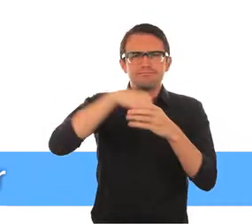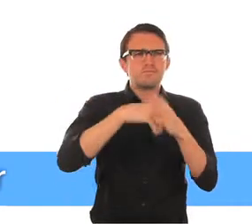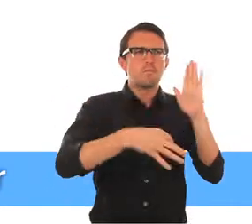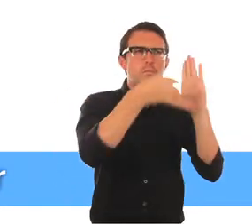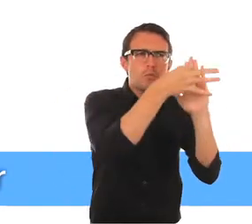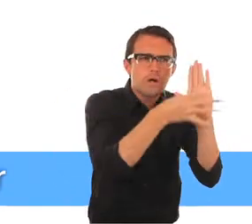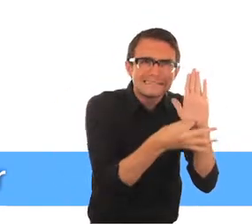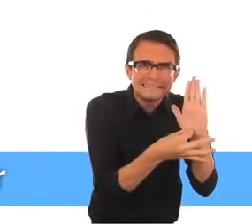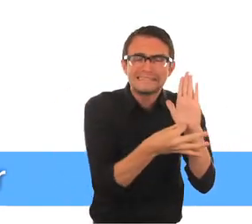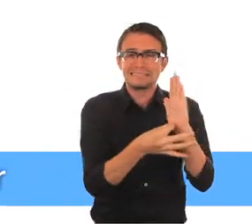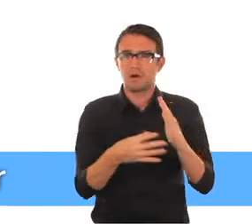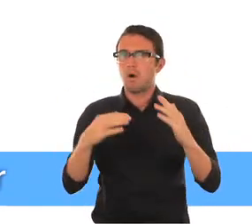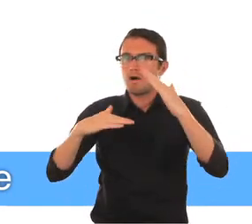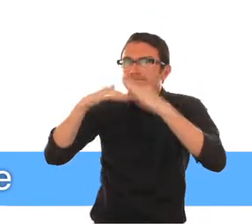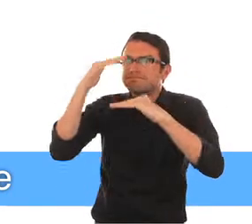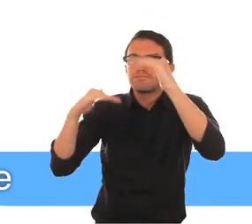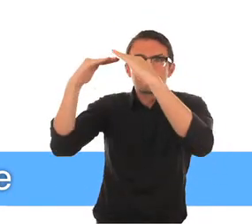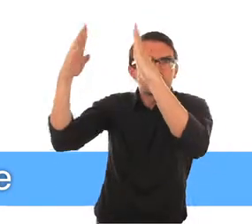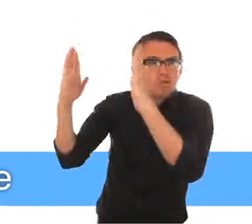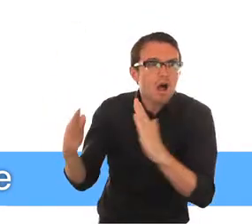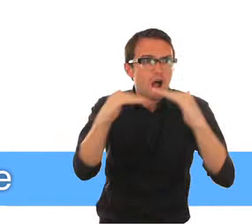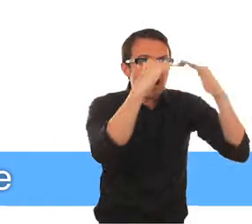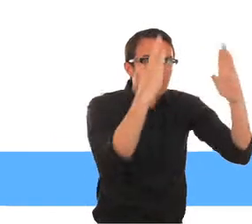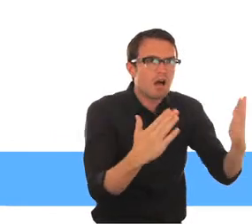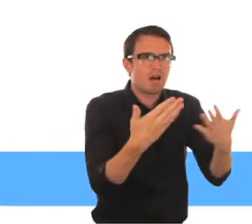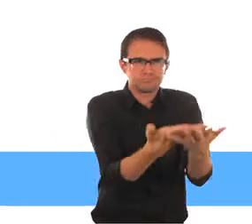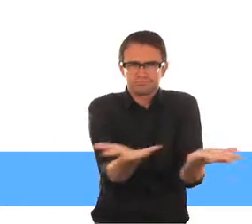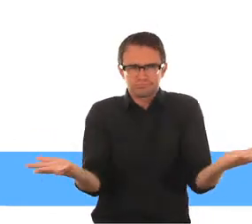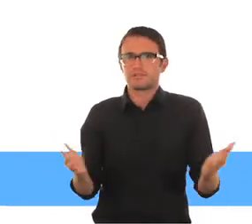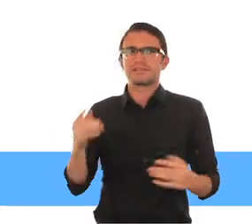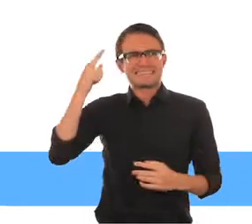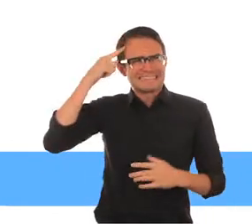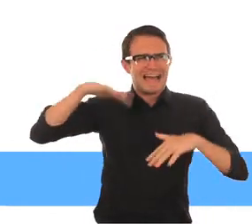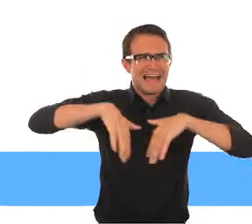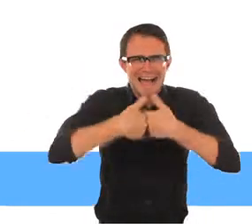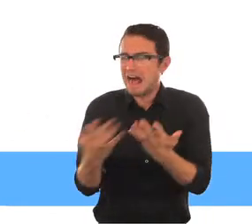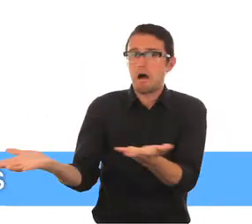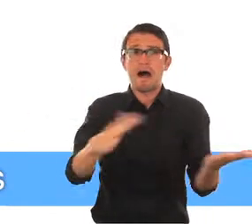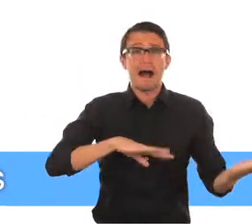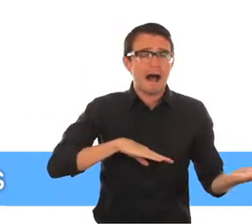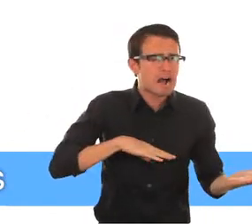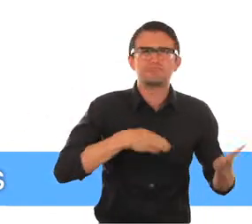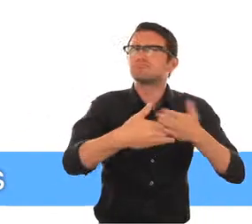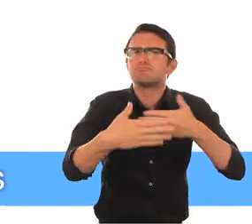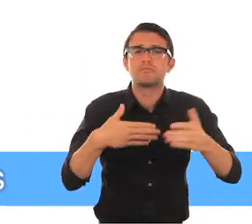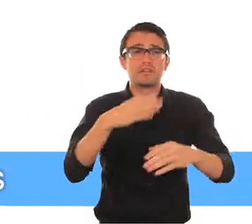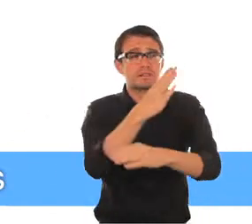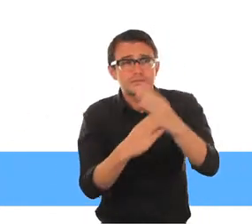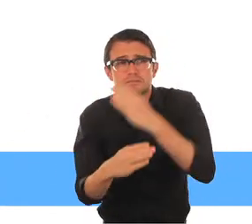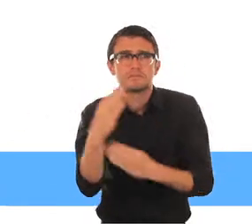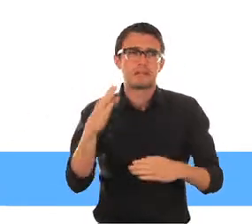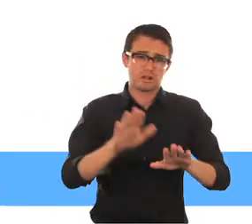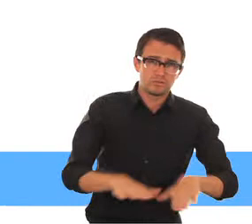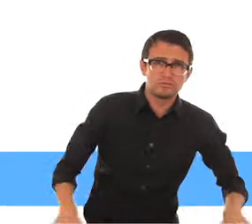ou un produit, peut être utilisé par le plus grand nombre, indépendamment de l'âge, des capacités ou du statut social. Dans certains cas, les enfants handicapés